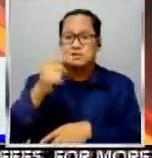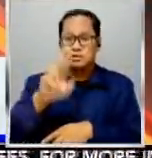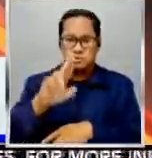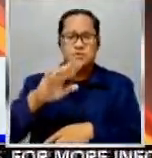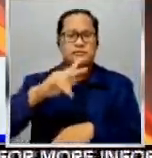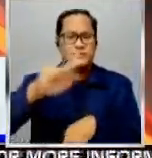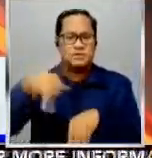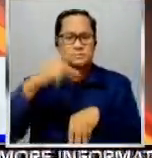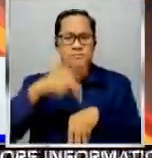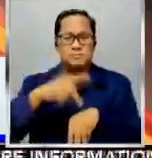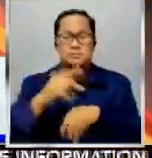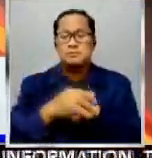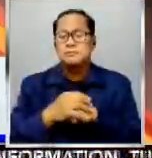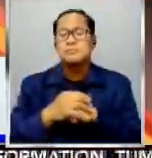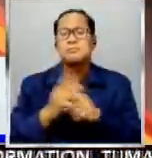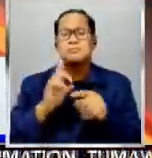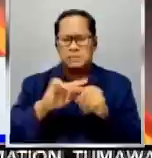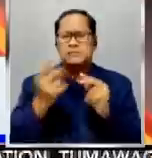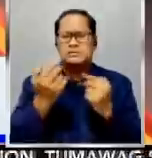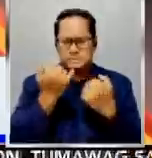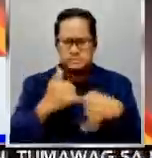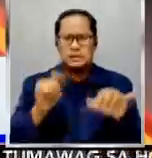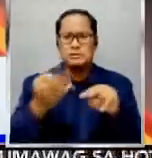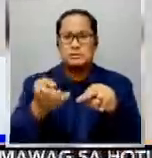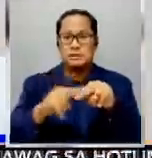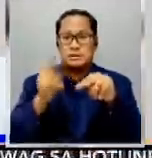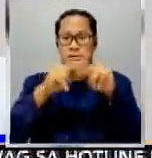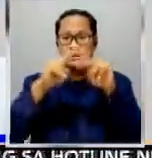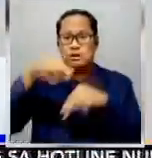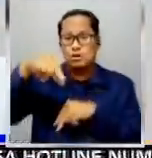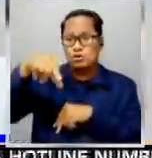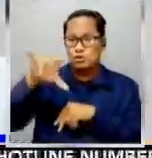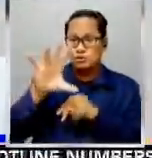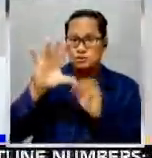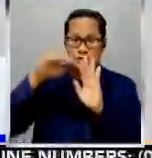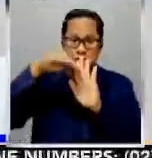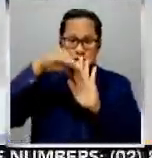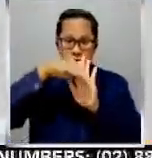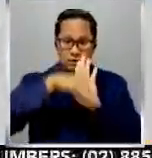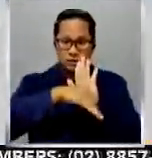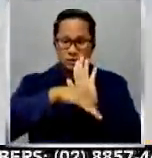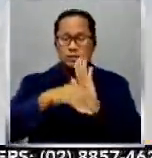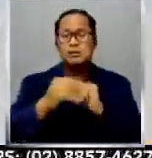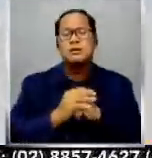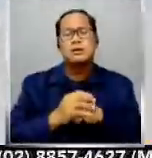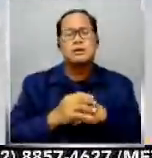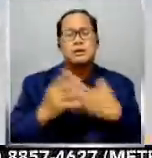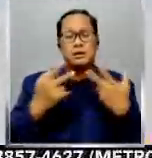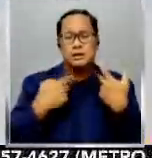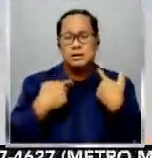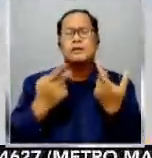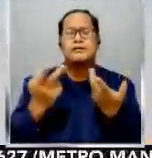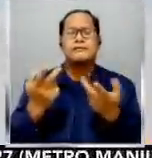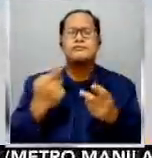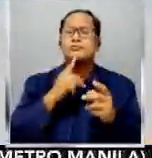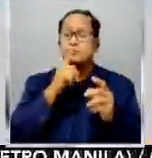still increasing. Yung sa Quezon City naman, bababa na siya. Kung tutuusin, 25 beses nang naungusan ng Davao City ang QC pagdating